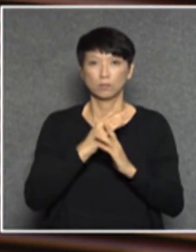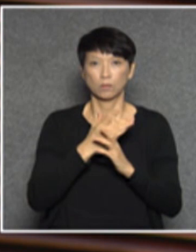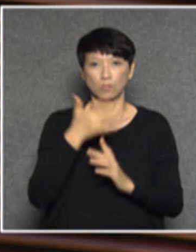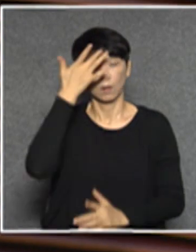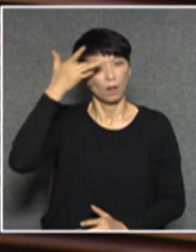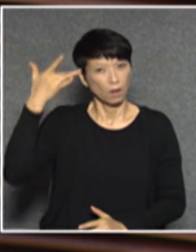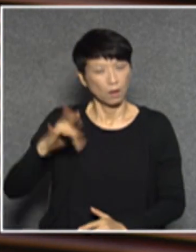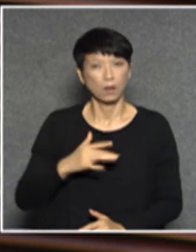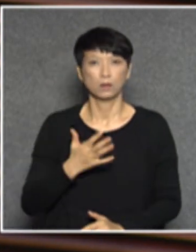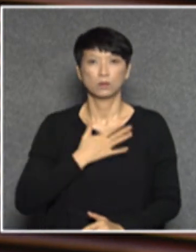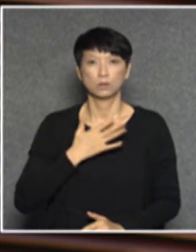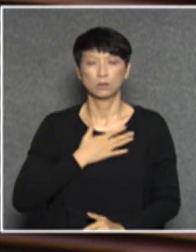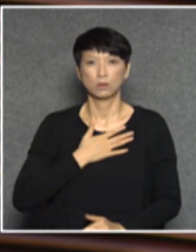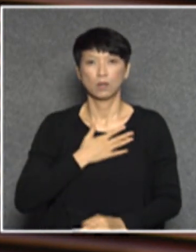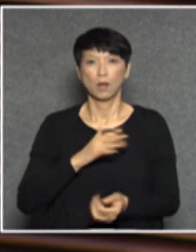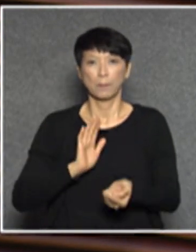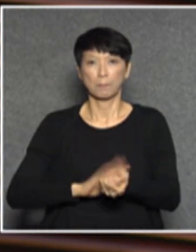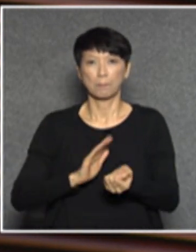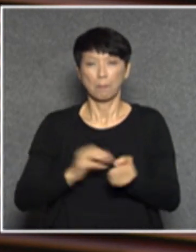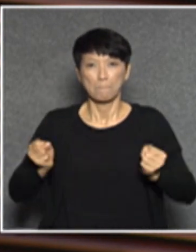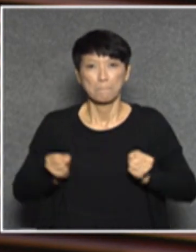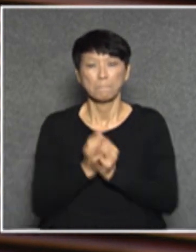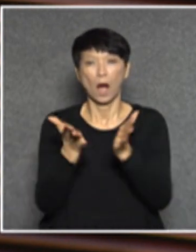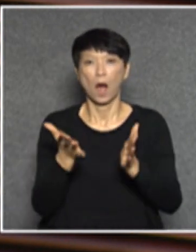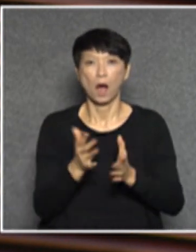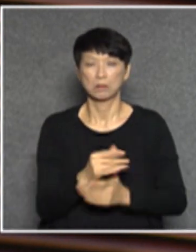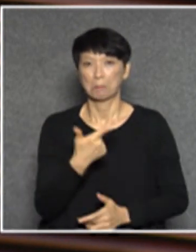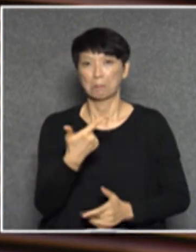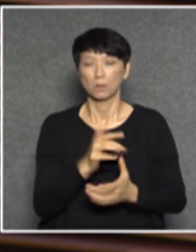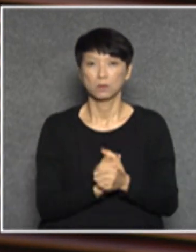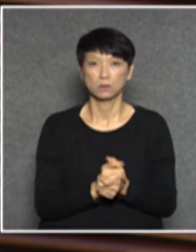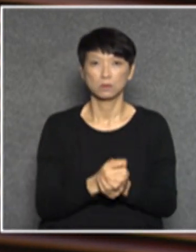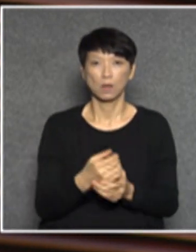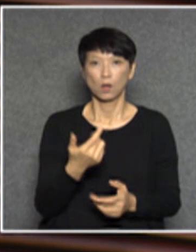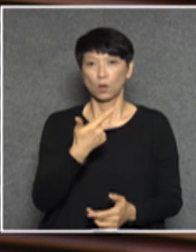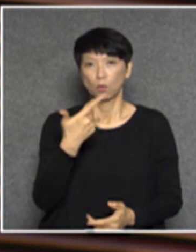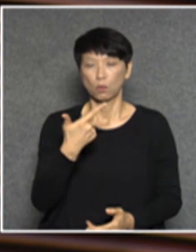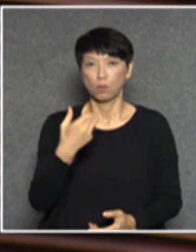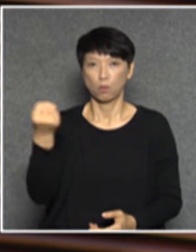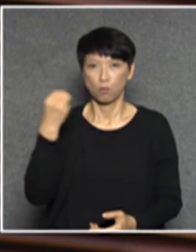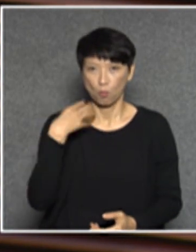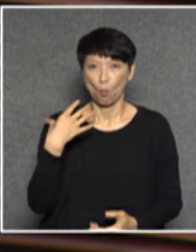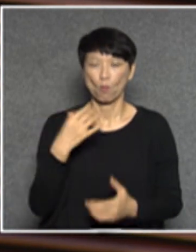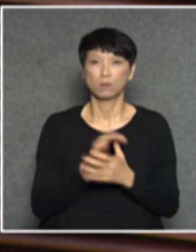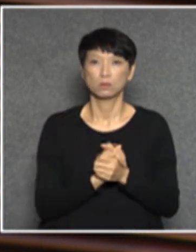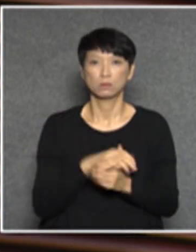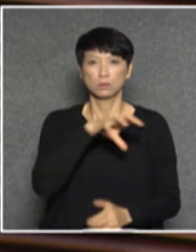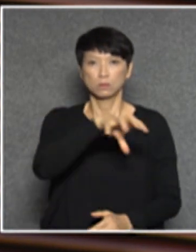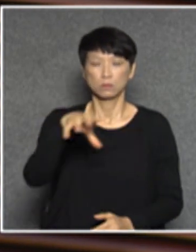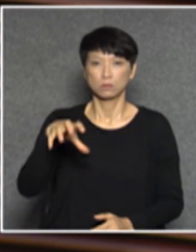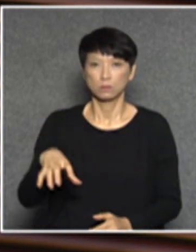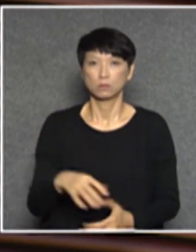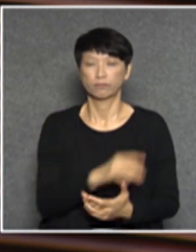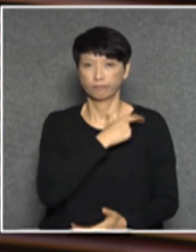都擔心傳染病蔓延得比較厲害。我們都收到大量市民投訴，區議員反映過去一段長時